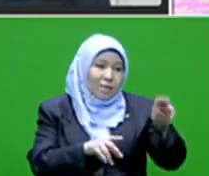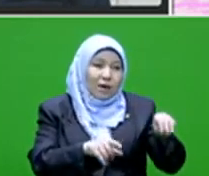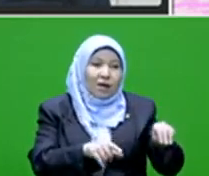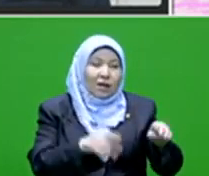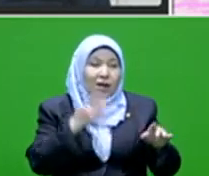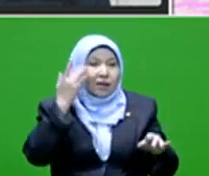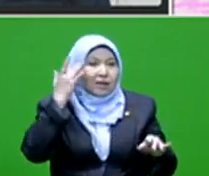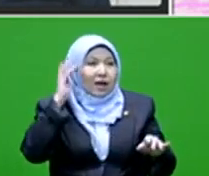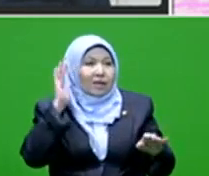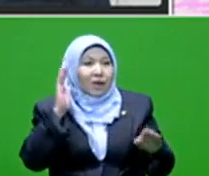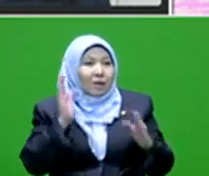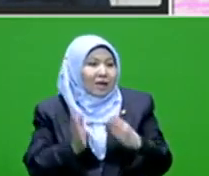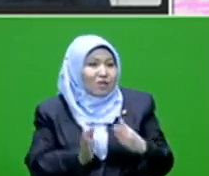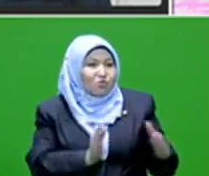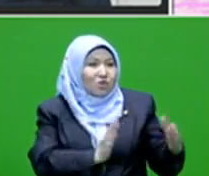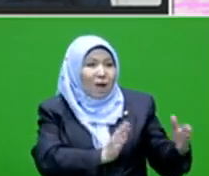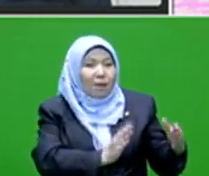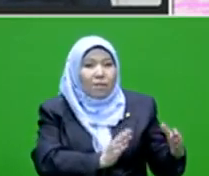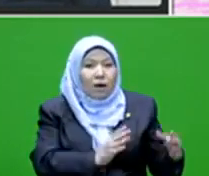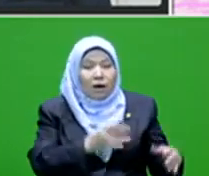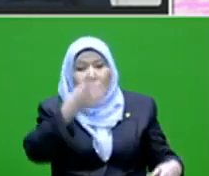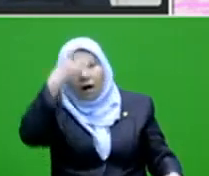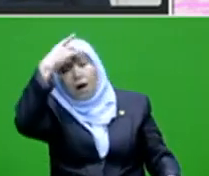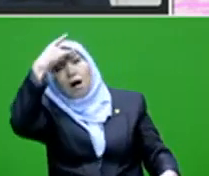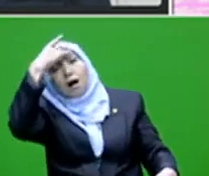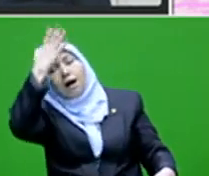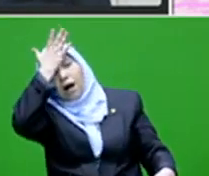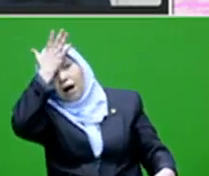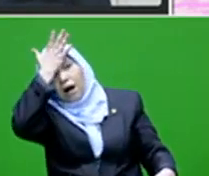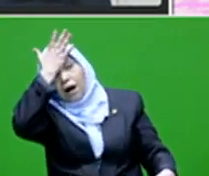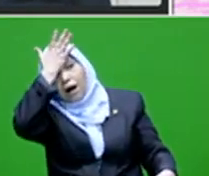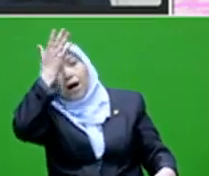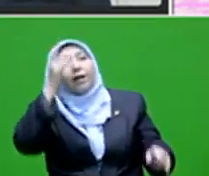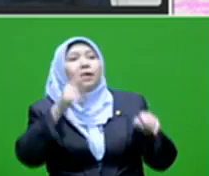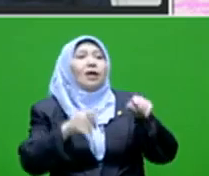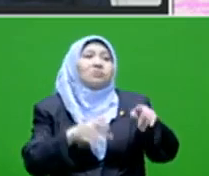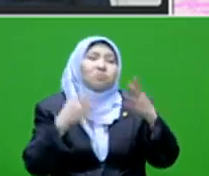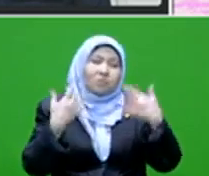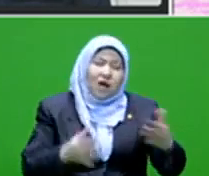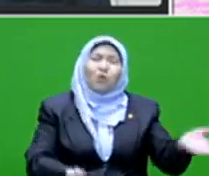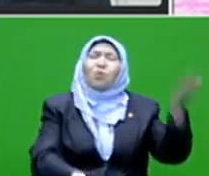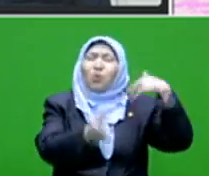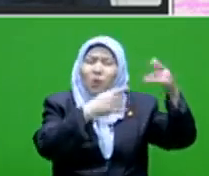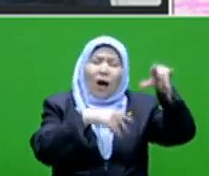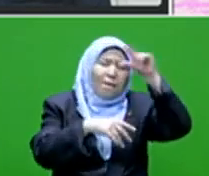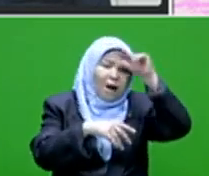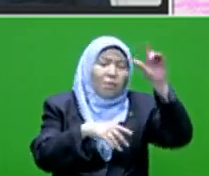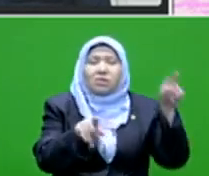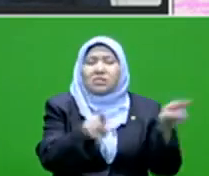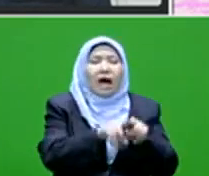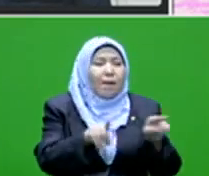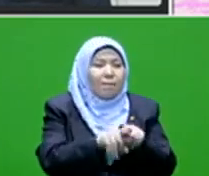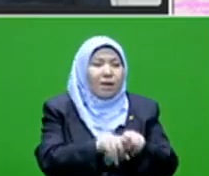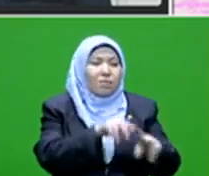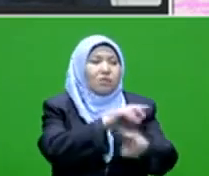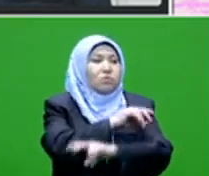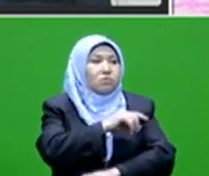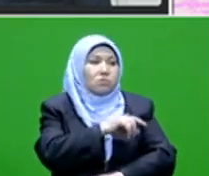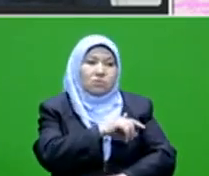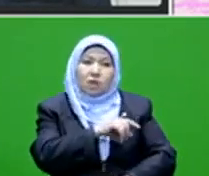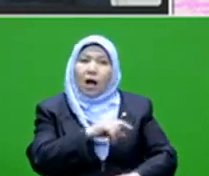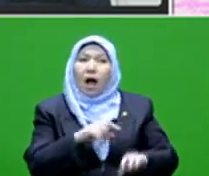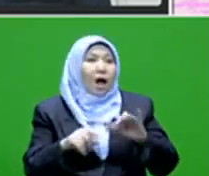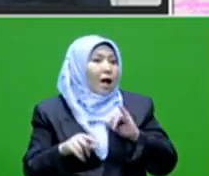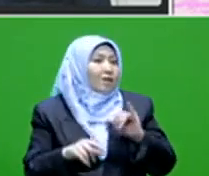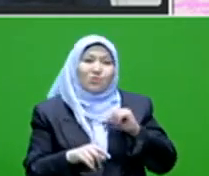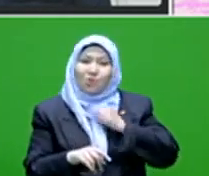up-nya. Jadi mereka kata, alamak. Kalau dia ni mencuri, memang patut pun abang dia dulu mencuri. Lepas tu, terus dia kata, aku tak boleh ambil orang